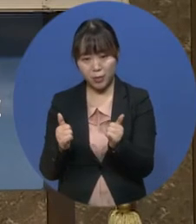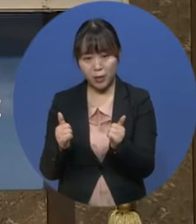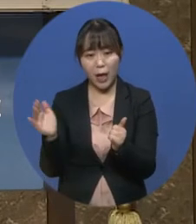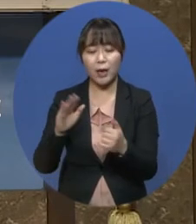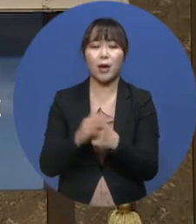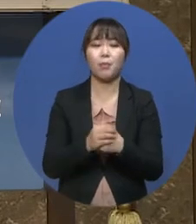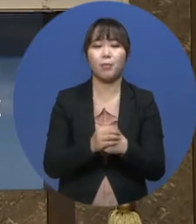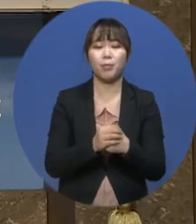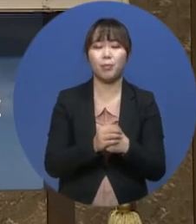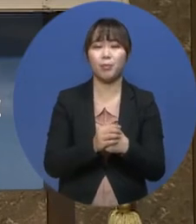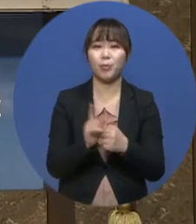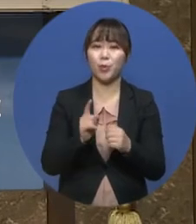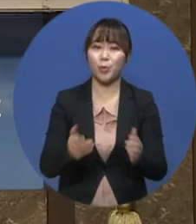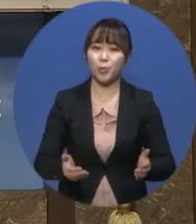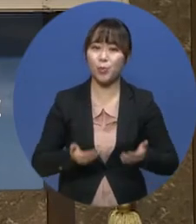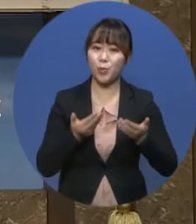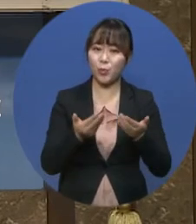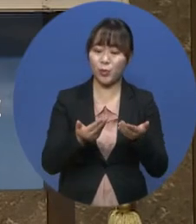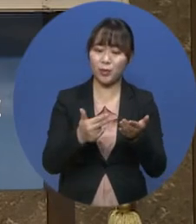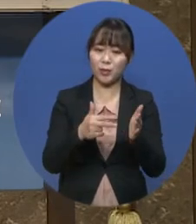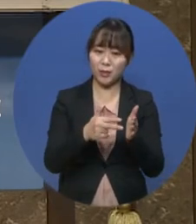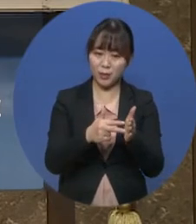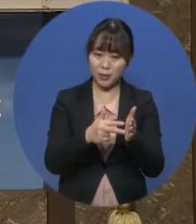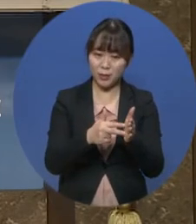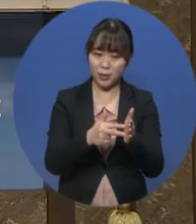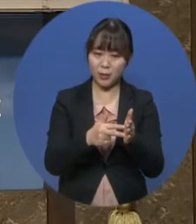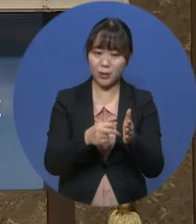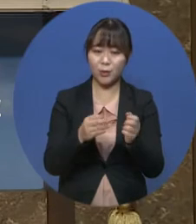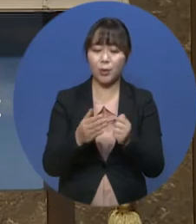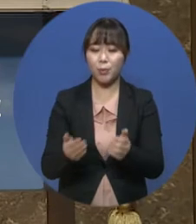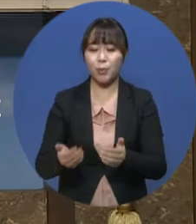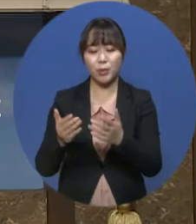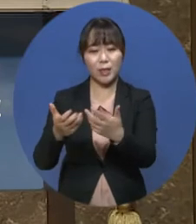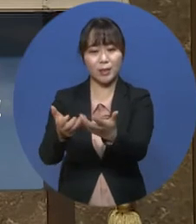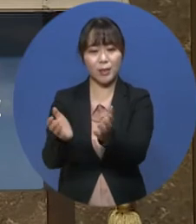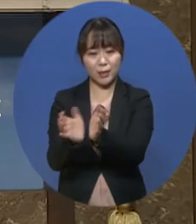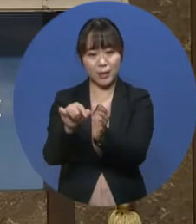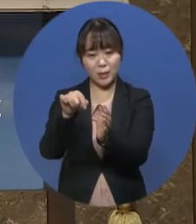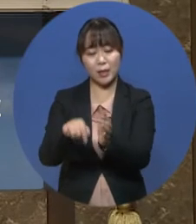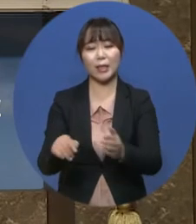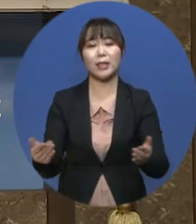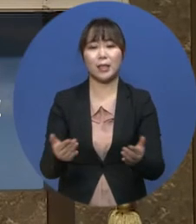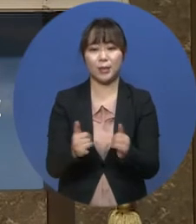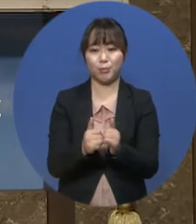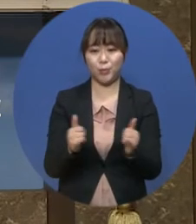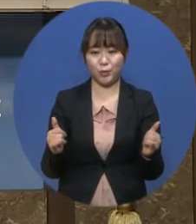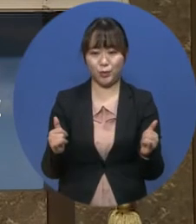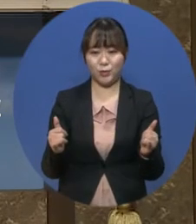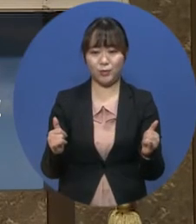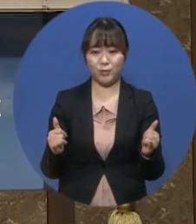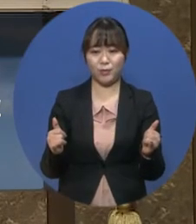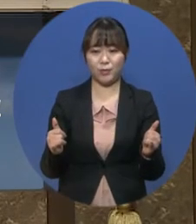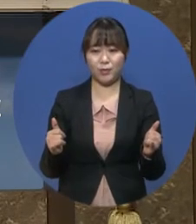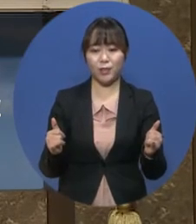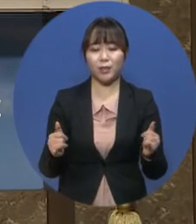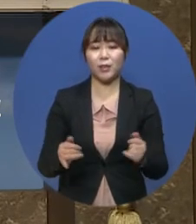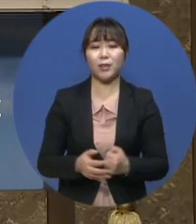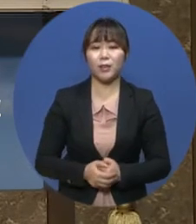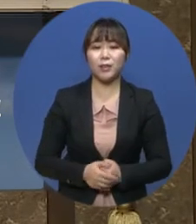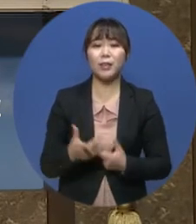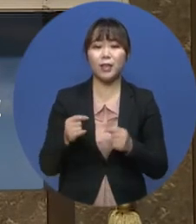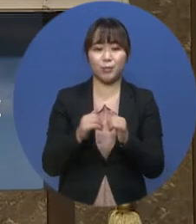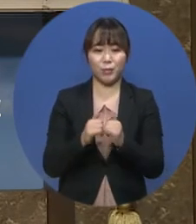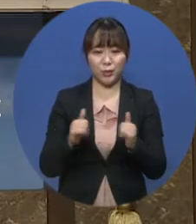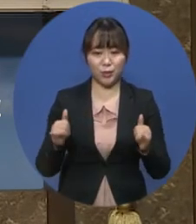4 2 봉사 재단 봉사 단체에서 어 일 하시는 분들 아 그런